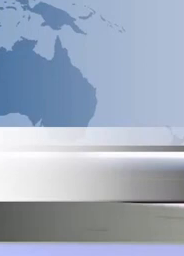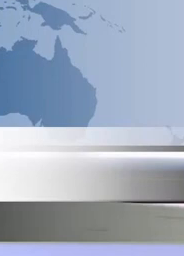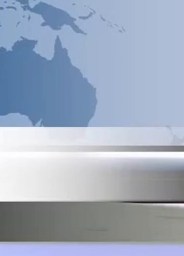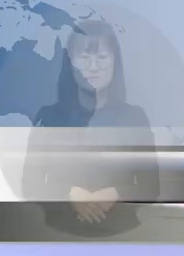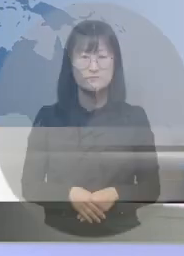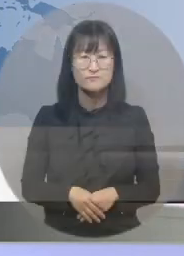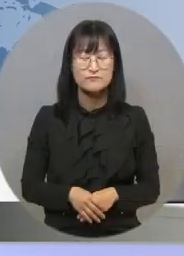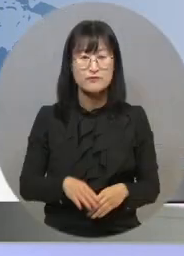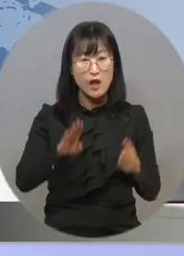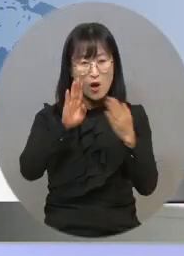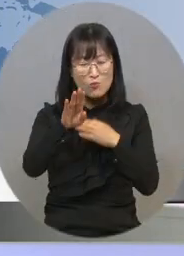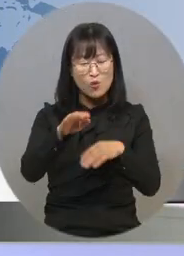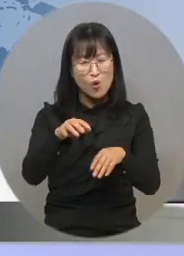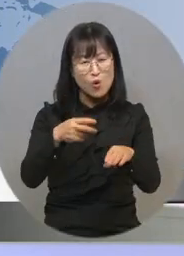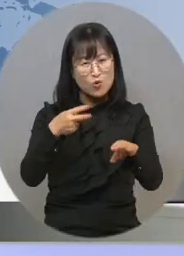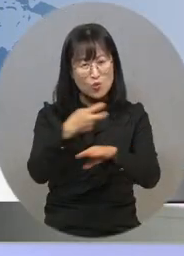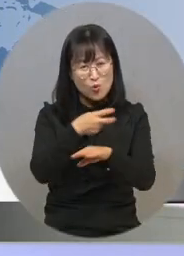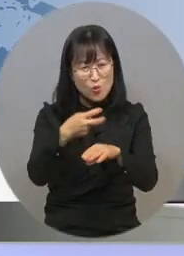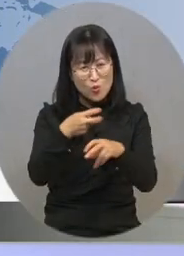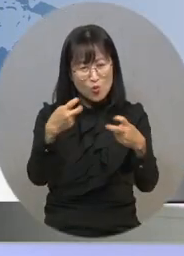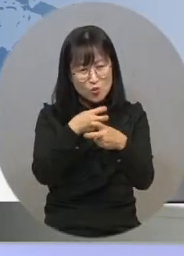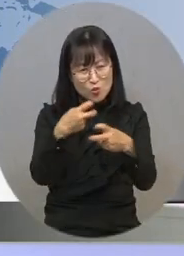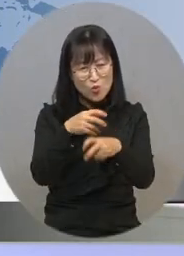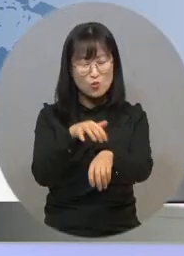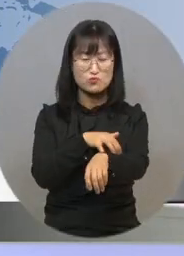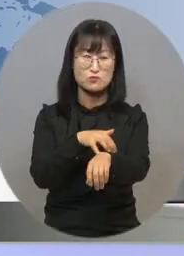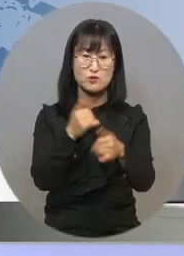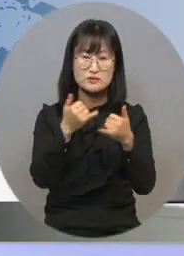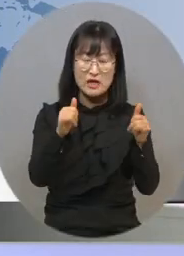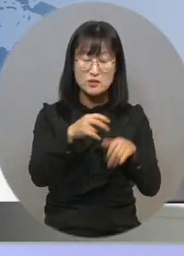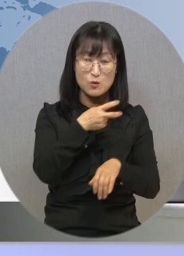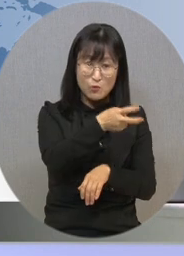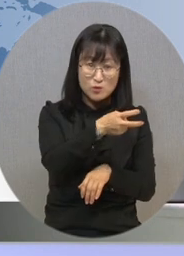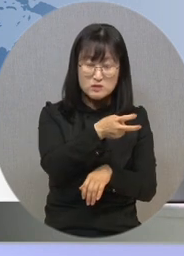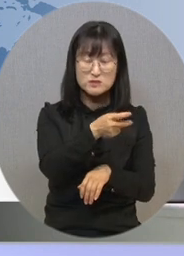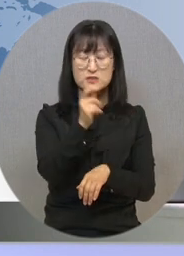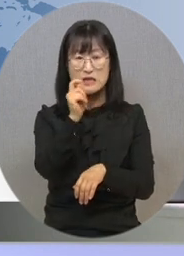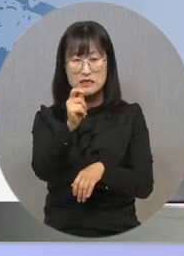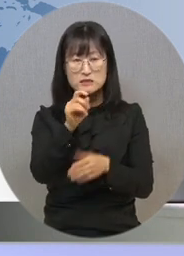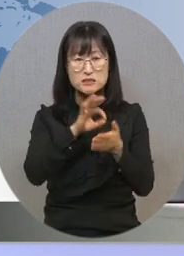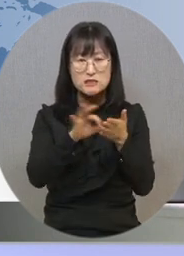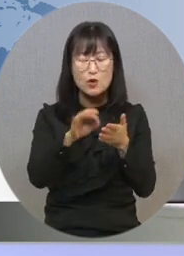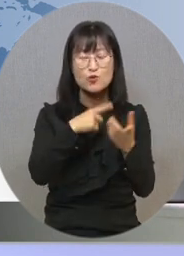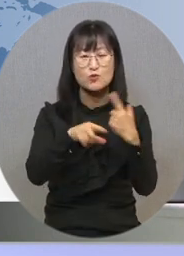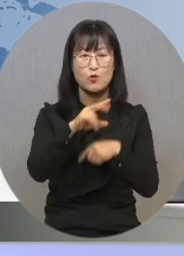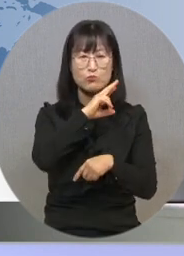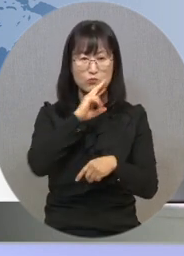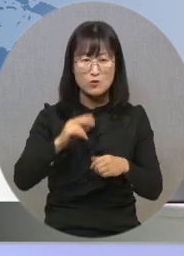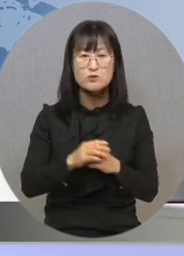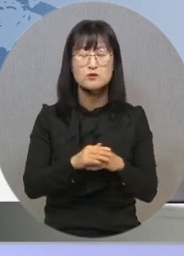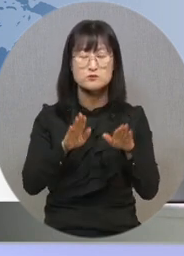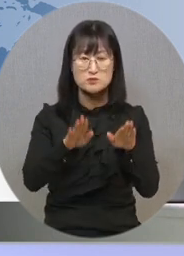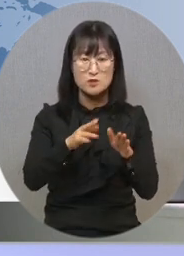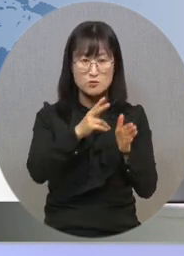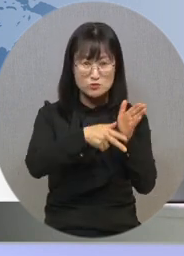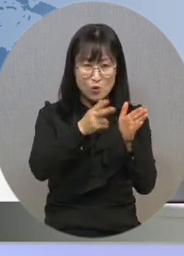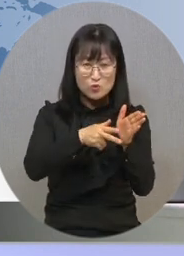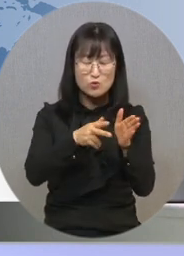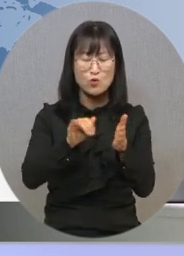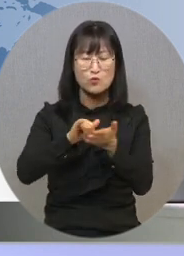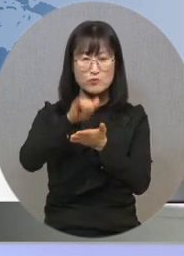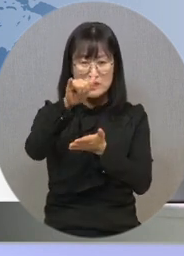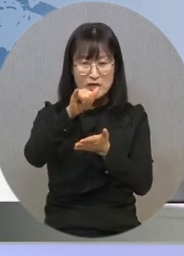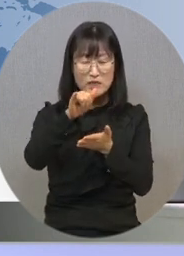앞으로 교통약자의 버스와 택시 이용이 보다 편리해질 것으로 보입니다. 현재는 철도와 비행기